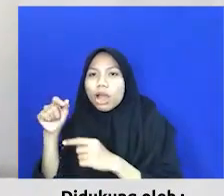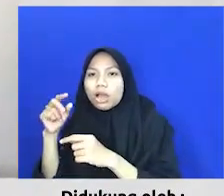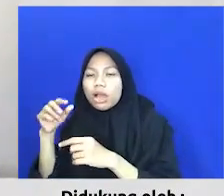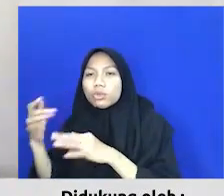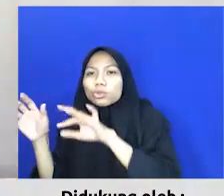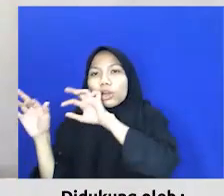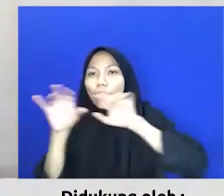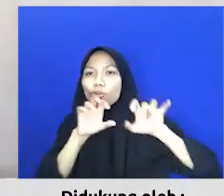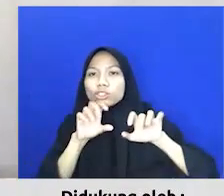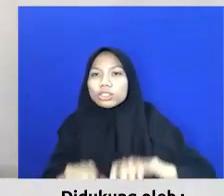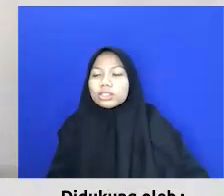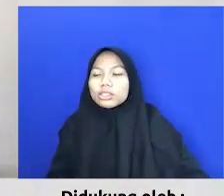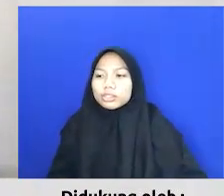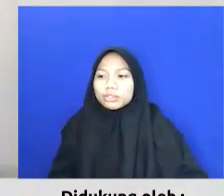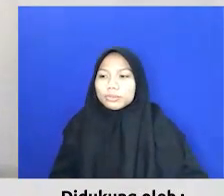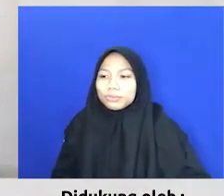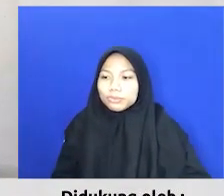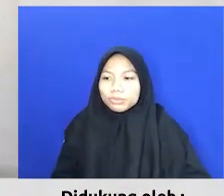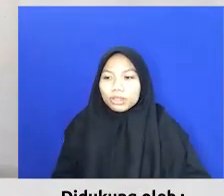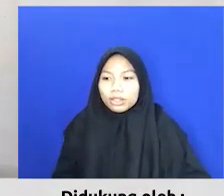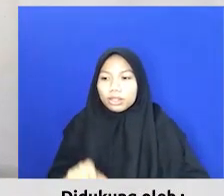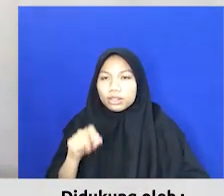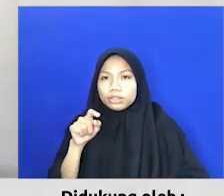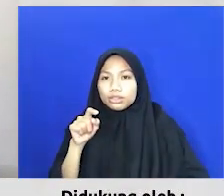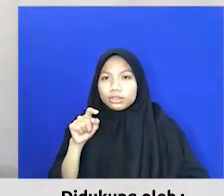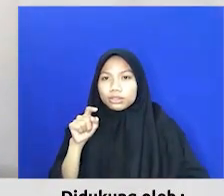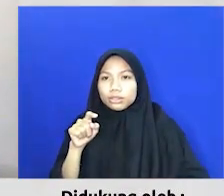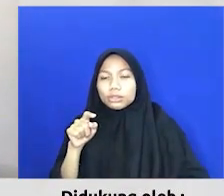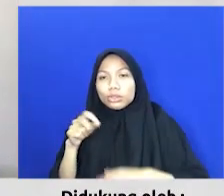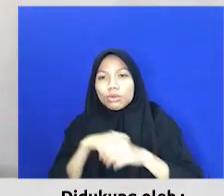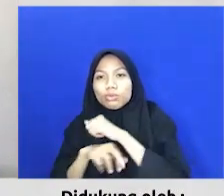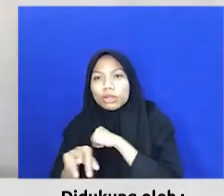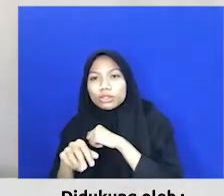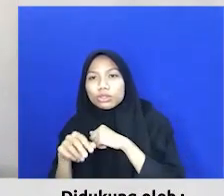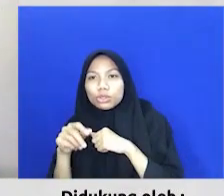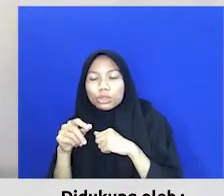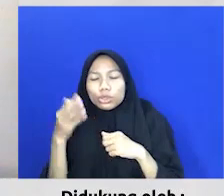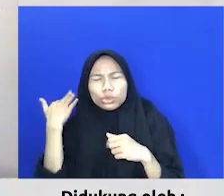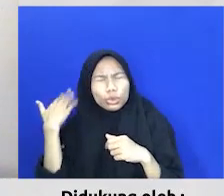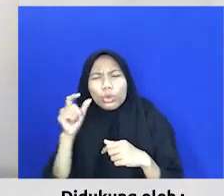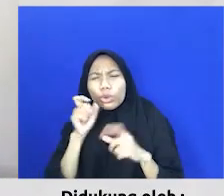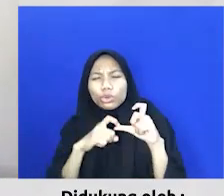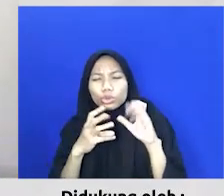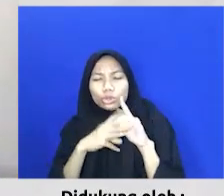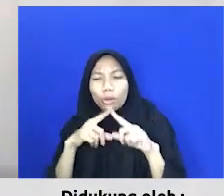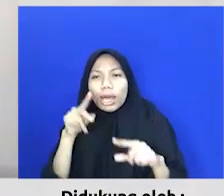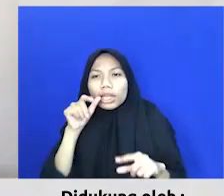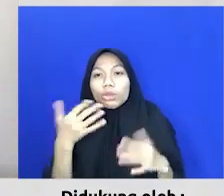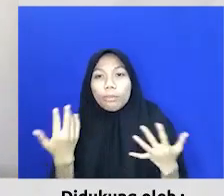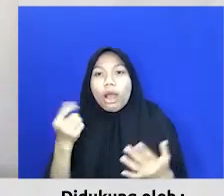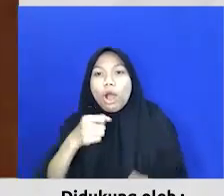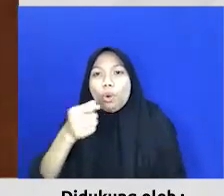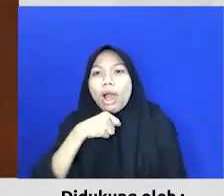sudah sutradara dan segala macam, dia masih teratur menulis di Pikiran Rakyat Bandung misalnya, suara rakyat